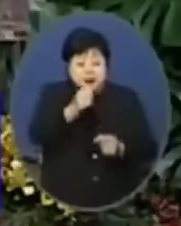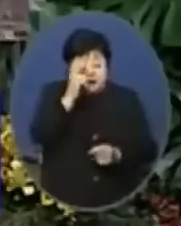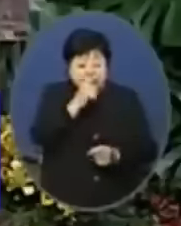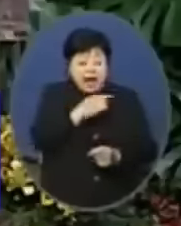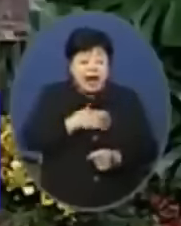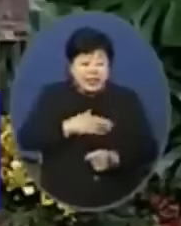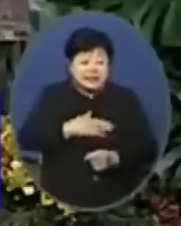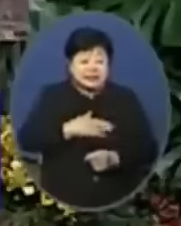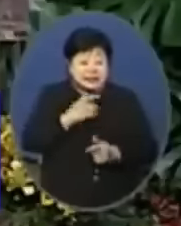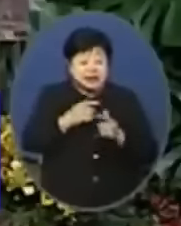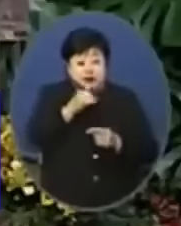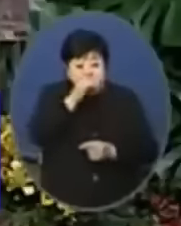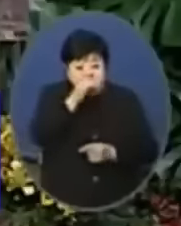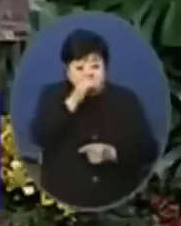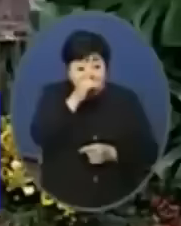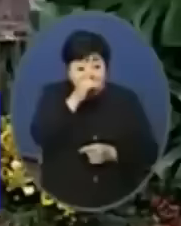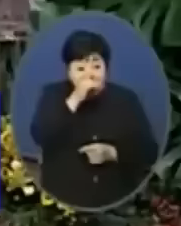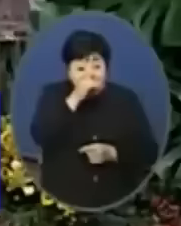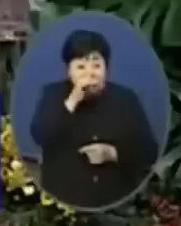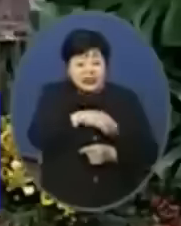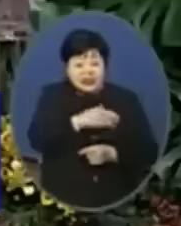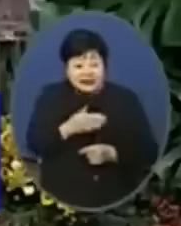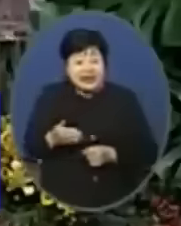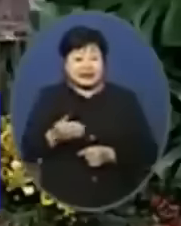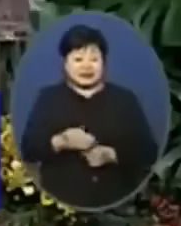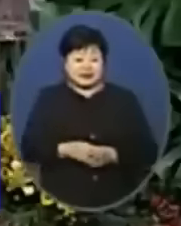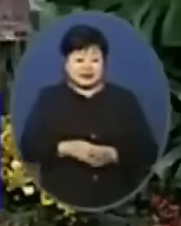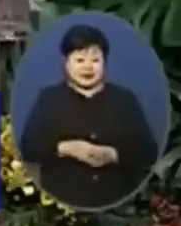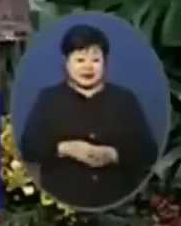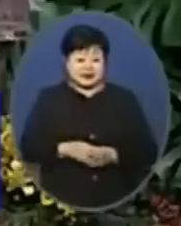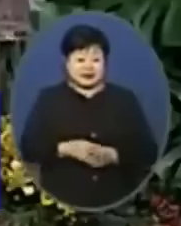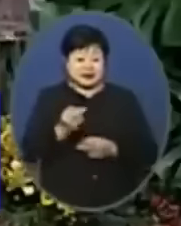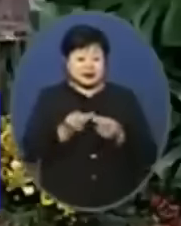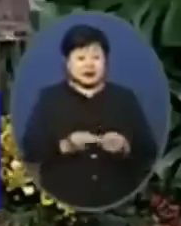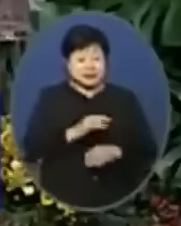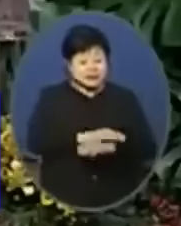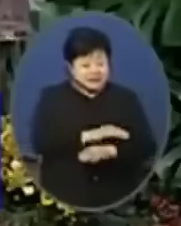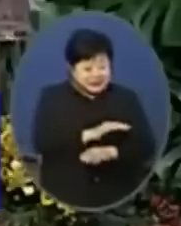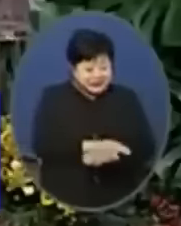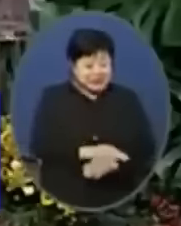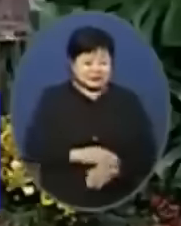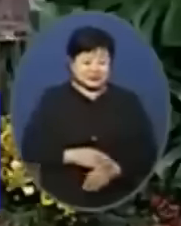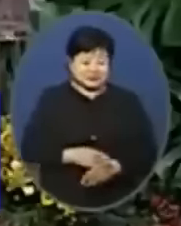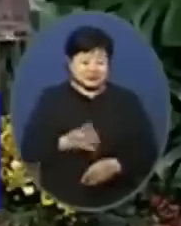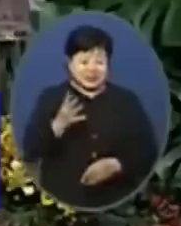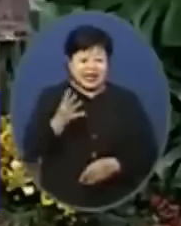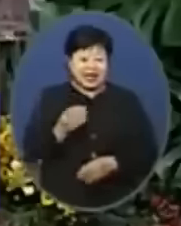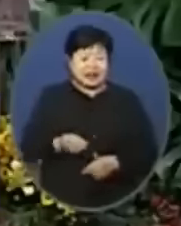알게 하는 나무도 있더라. 강이 에덴에서 흘러나와 동산을 적시고 거기서부터 갈라져 내 근원이 되었더라.